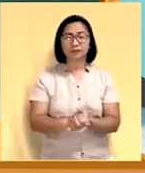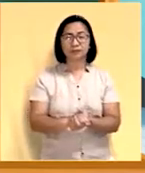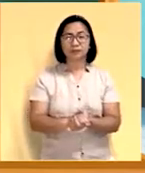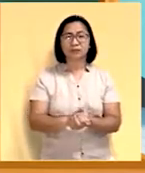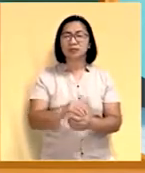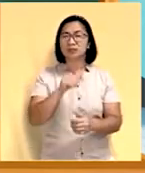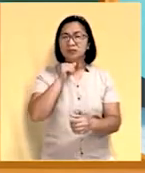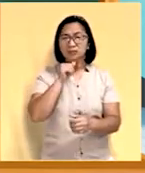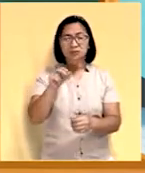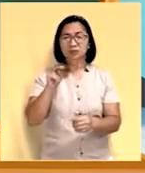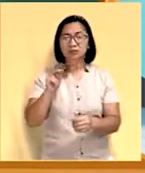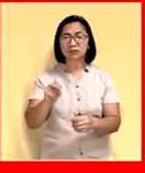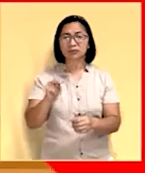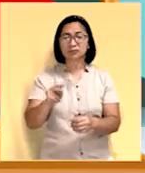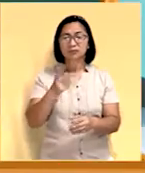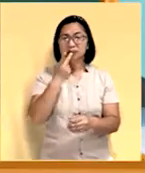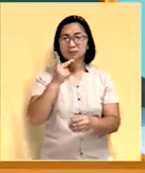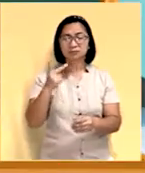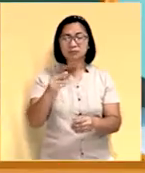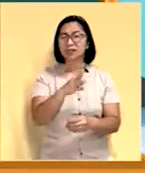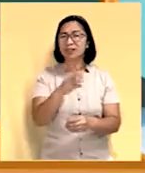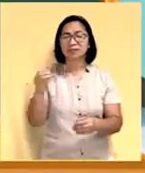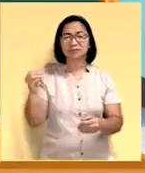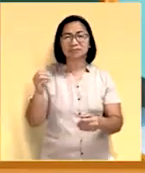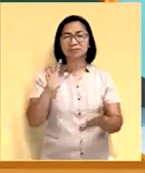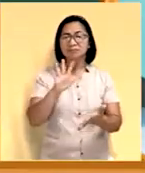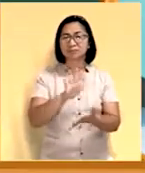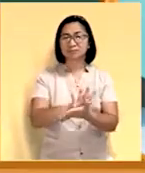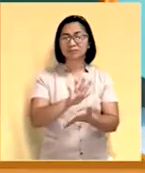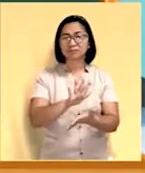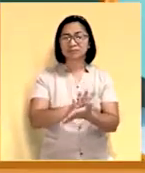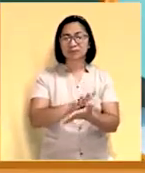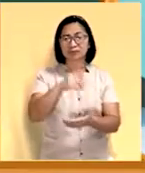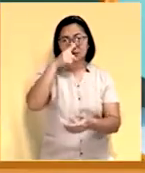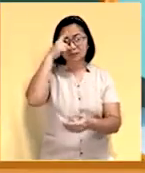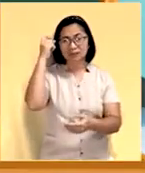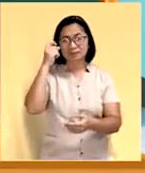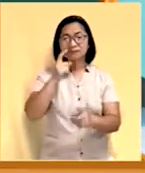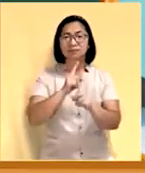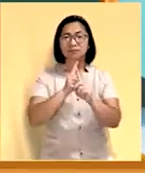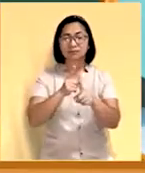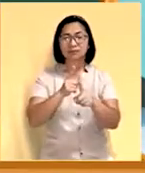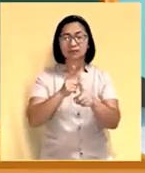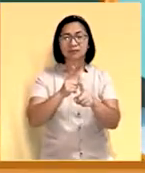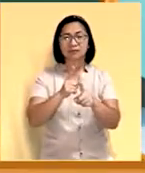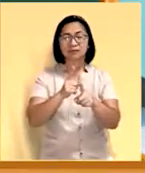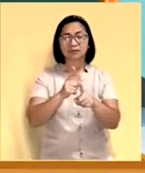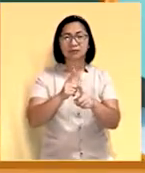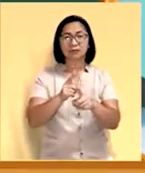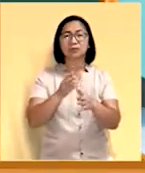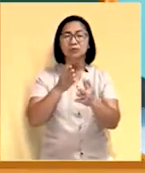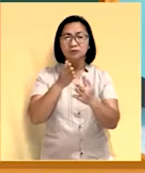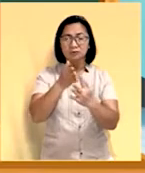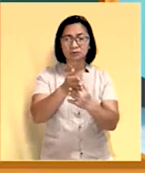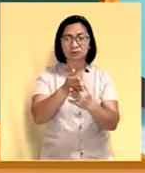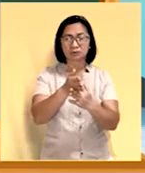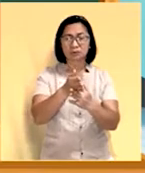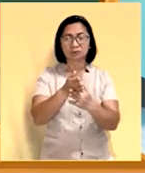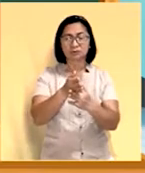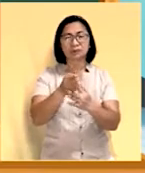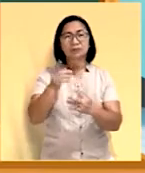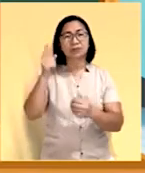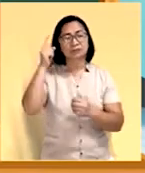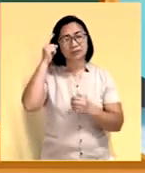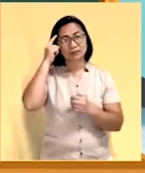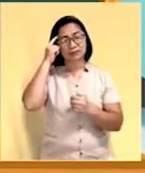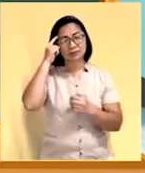Hindi natin kailangan ngayon ng lapis at papel dahil ang pagsagot ay sa pamamagitan lamang ng